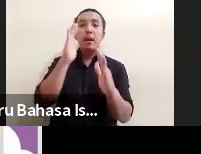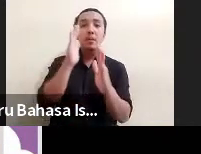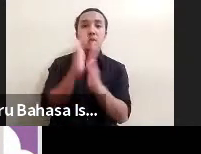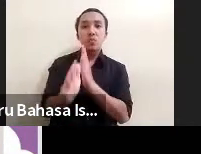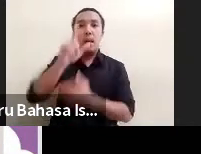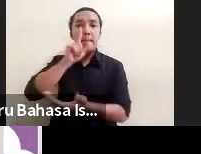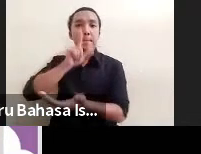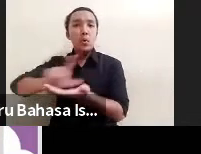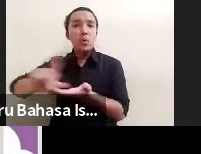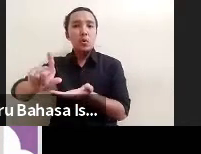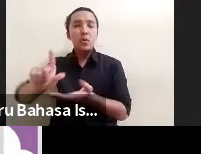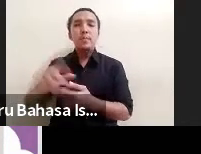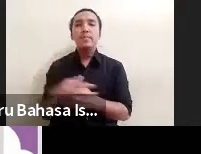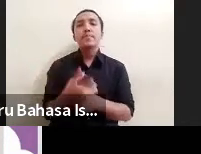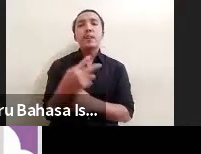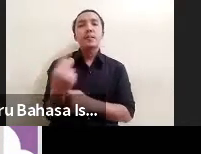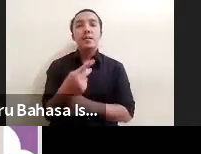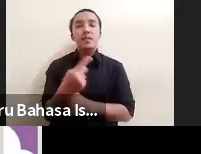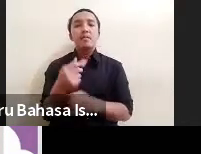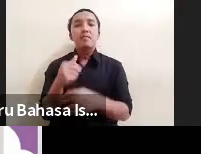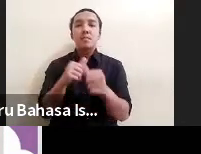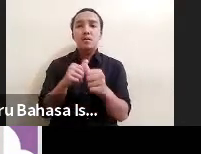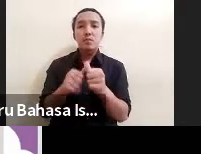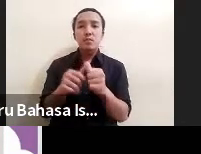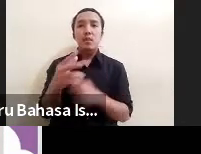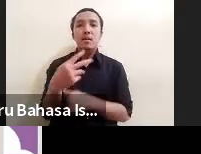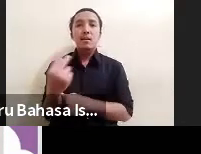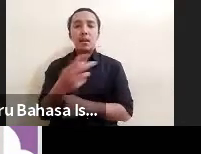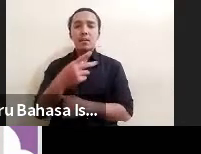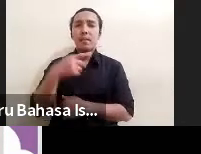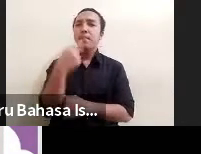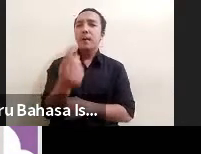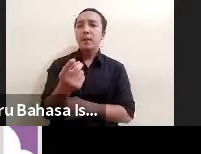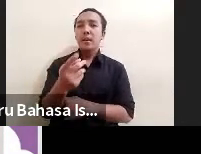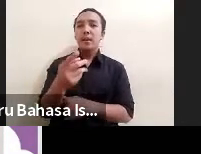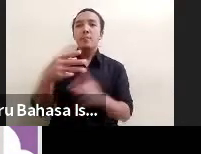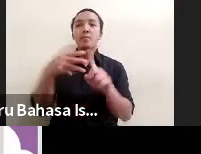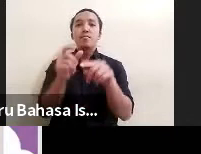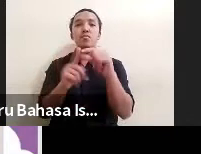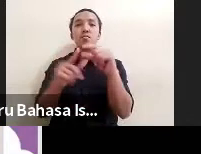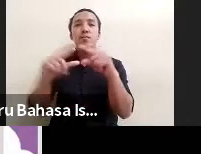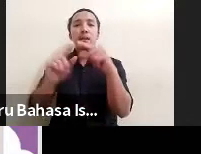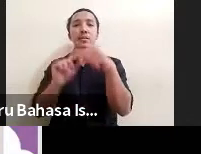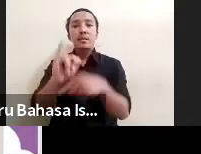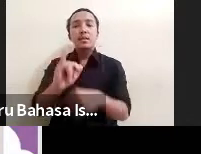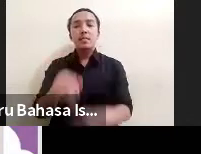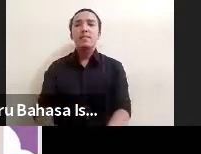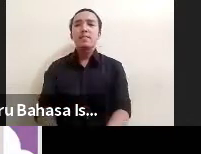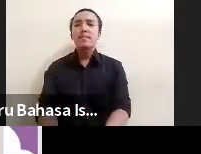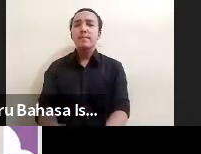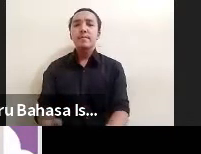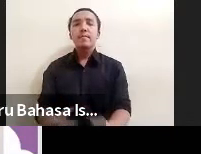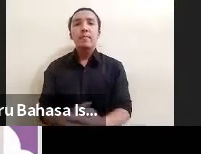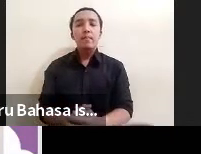Kita rapatkan, kita sampaikan ke Bupati untuk ditindaklanjuti. Nah, itu ternyata, Pak, membutuhkan dukungan lagi dari